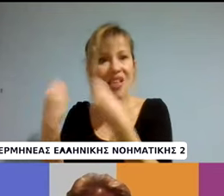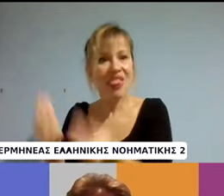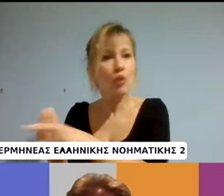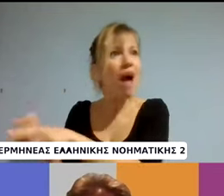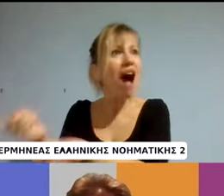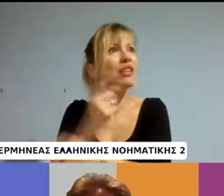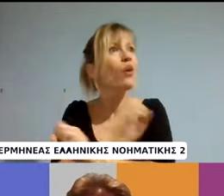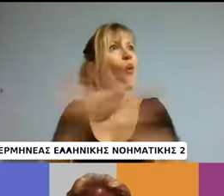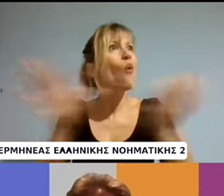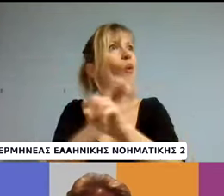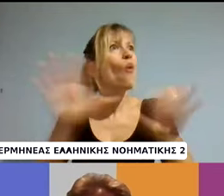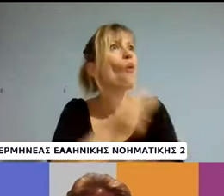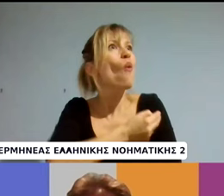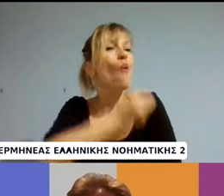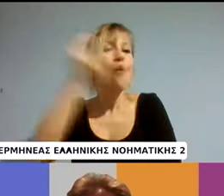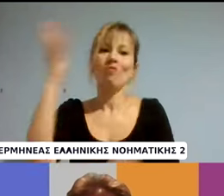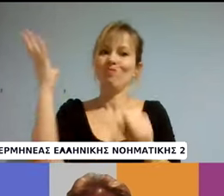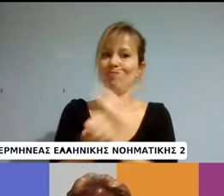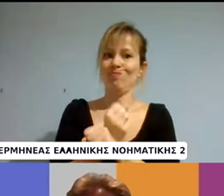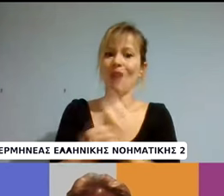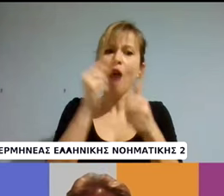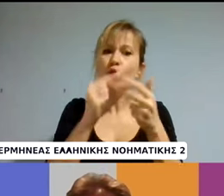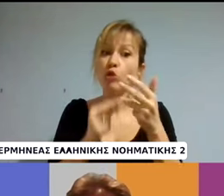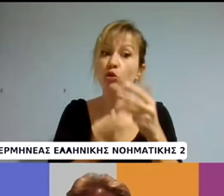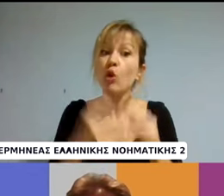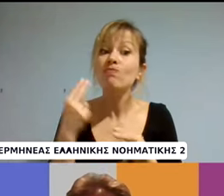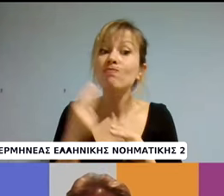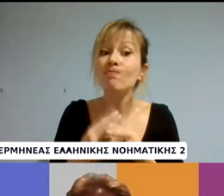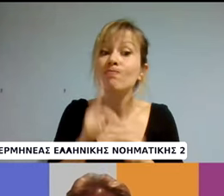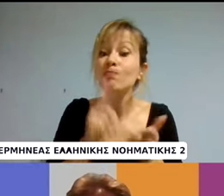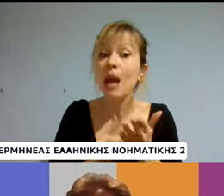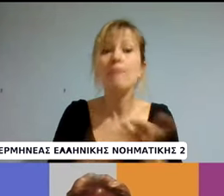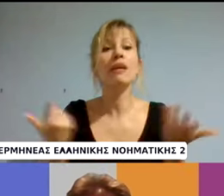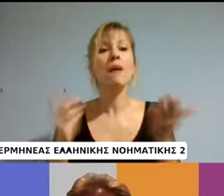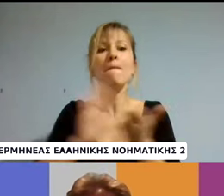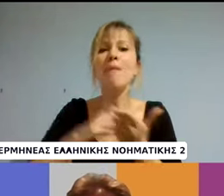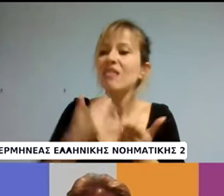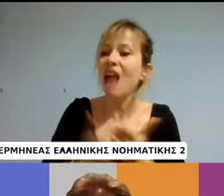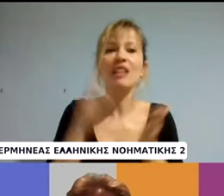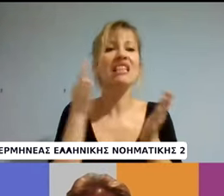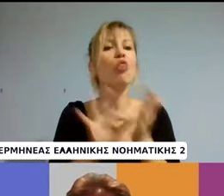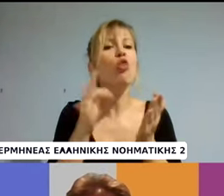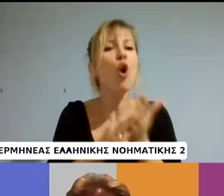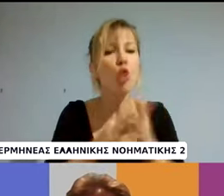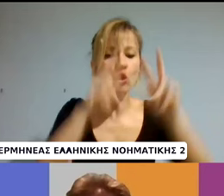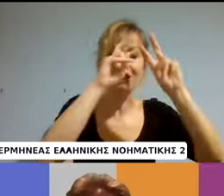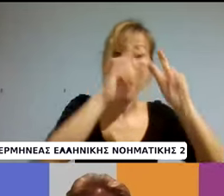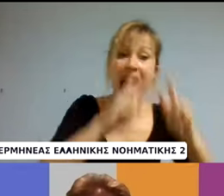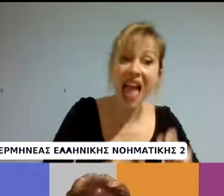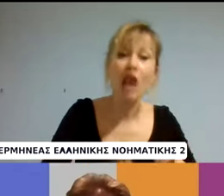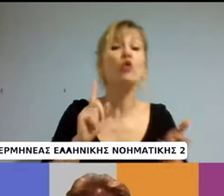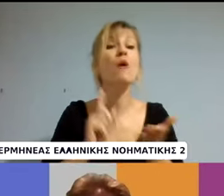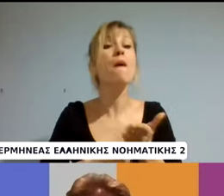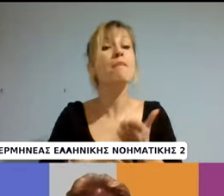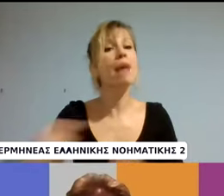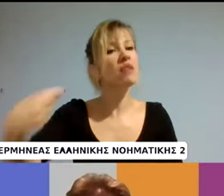μας. Και γιατί για όλους αυτούς τους λόγους η μετάφραση και η επιμέλεια και η οπτικοακουστική μετάφραση πρέπει να αμείβονται